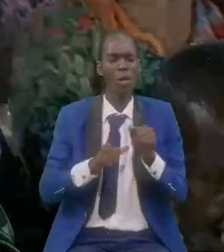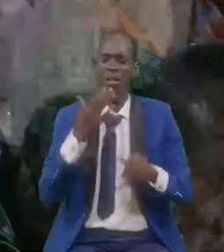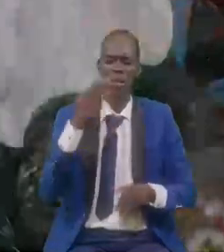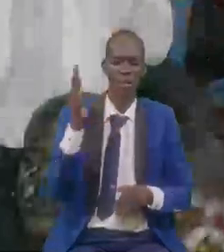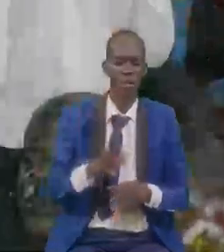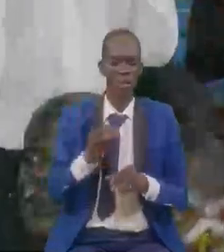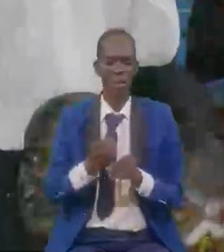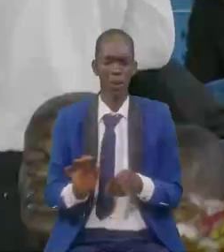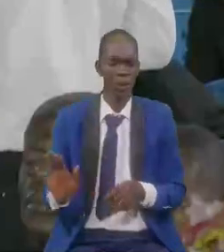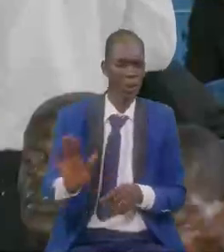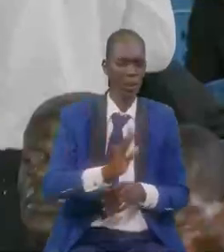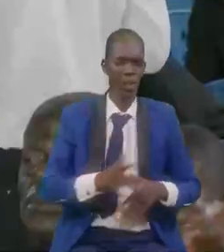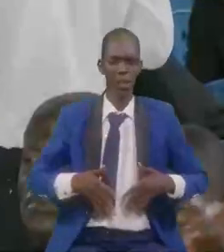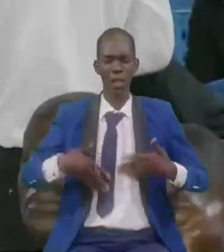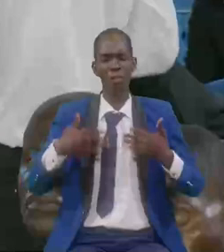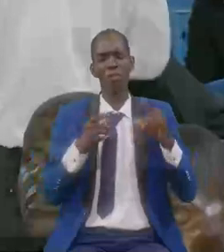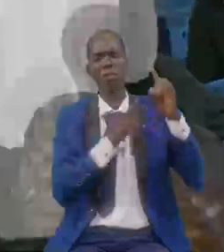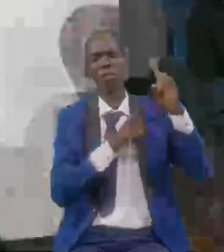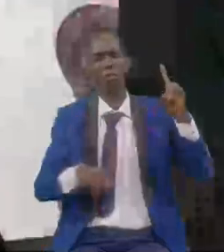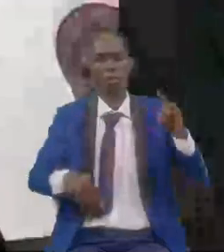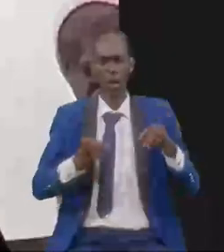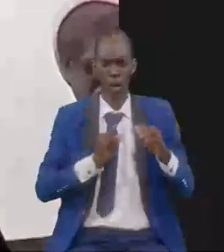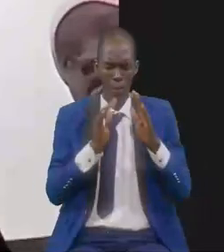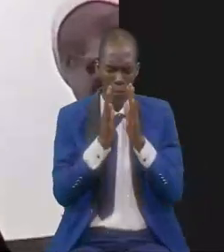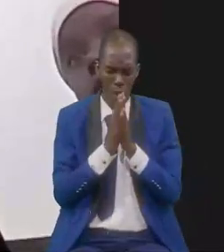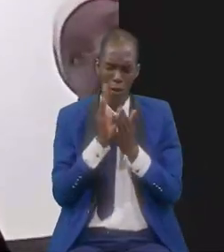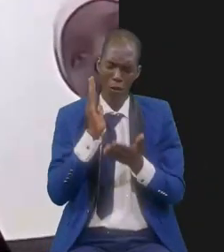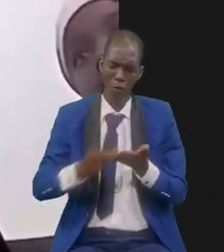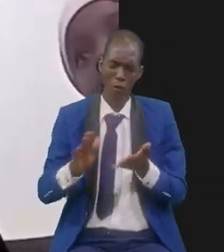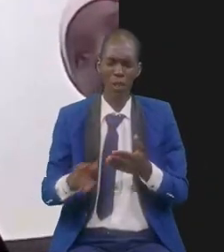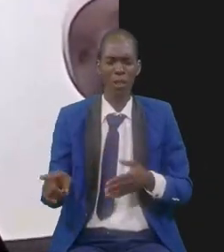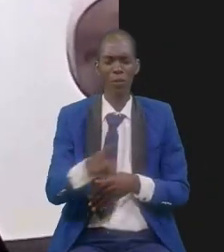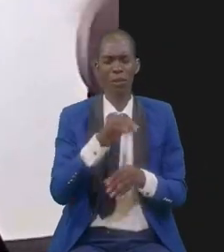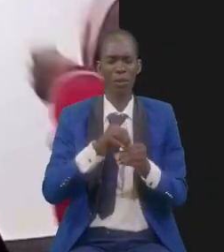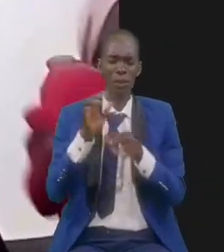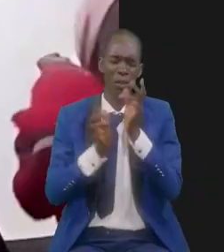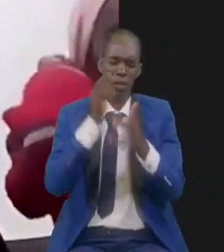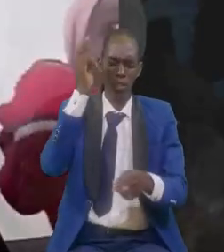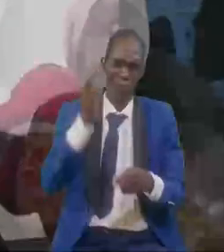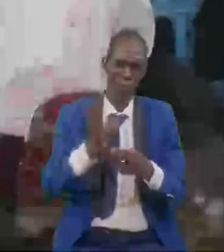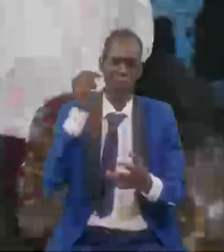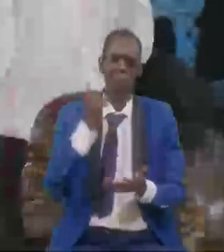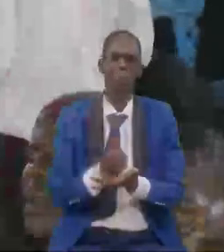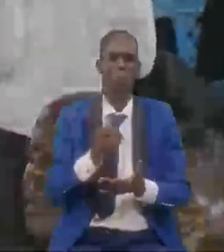de leur vie, Seigneur, je prie, pardonne-les au nom de Jésus.